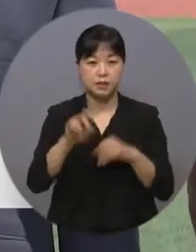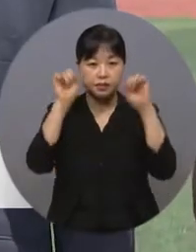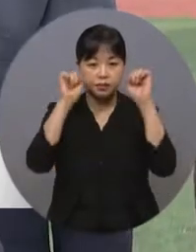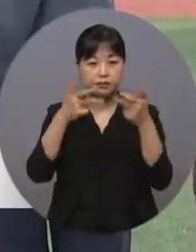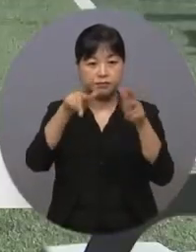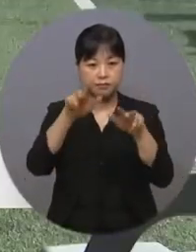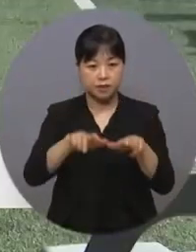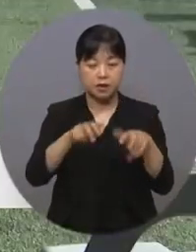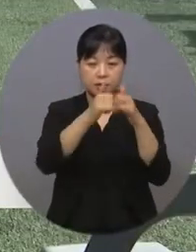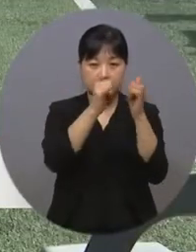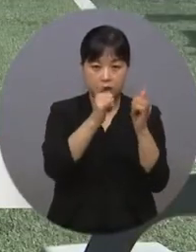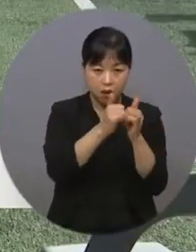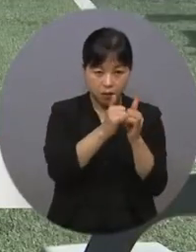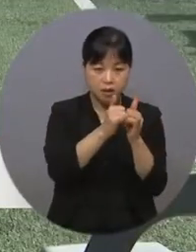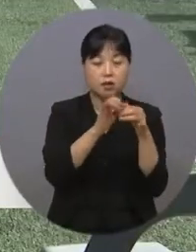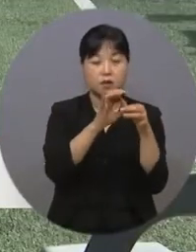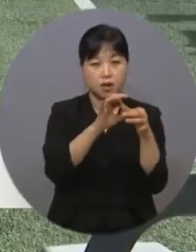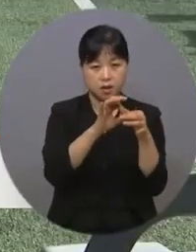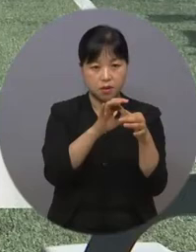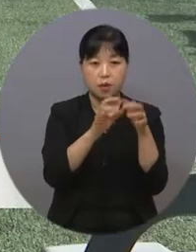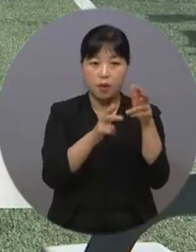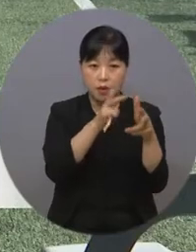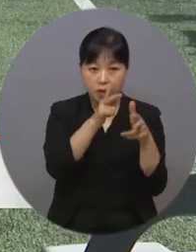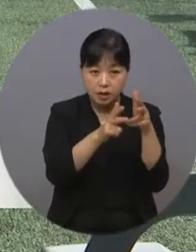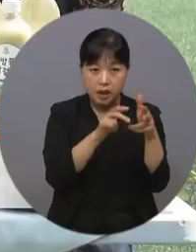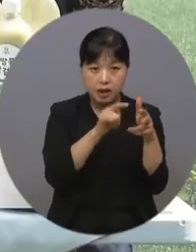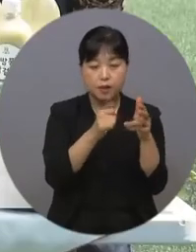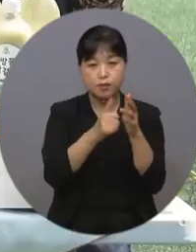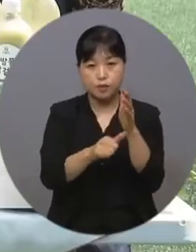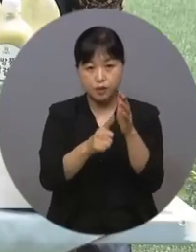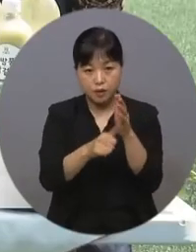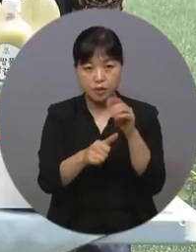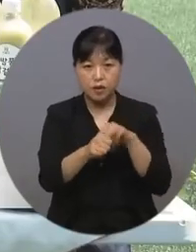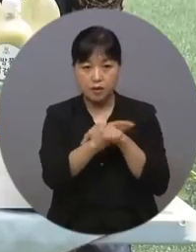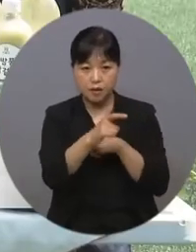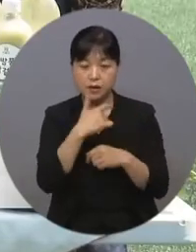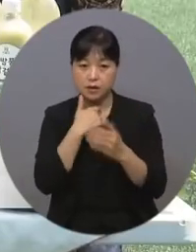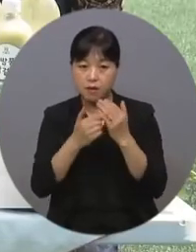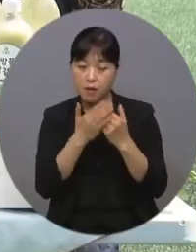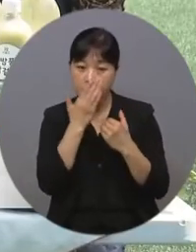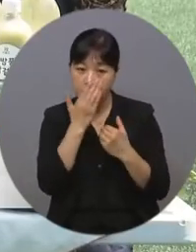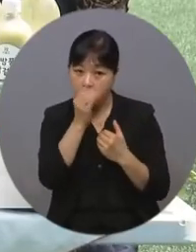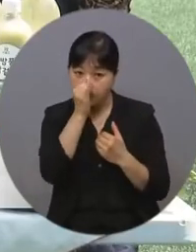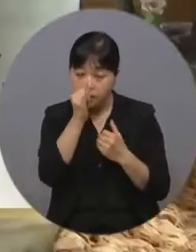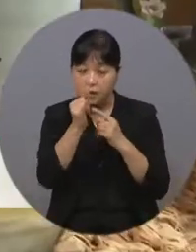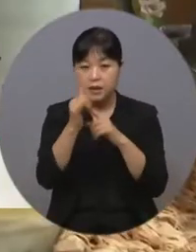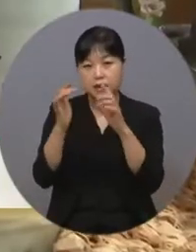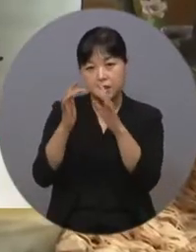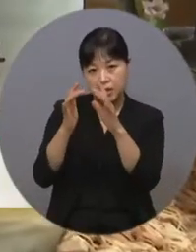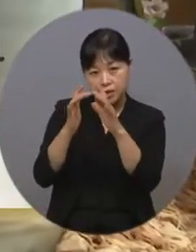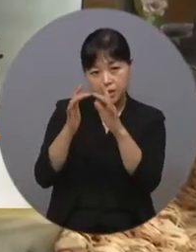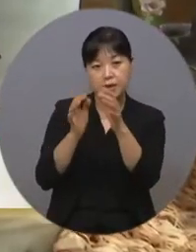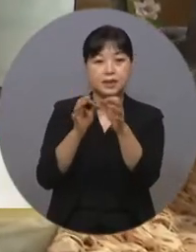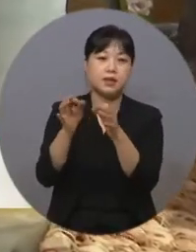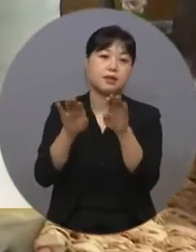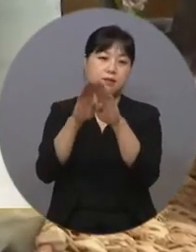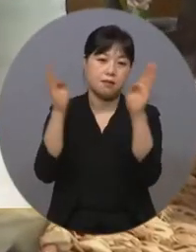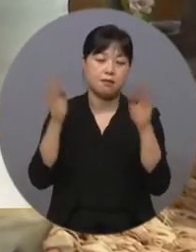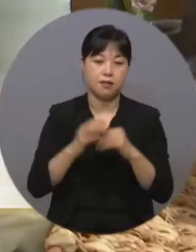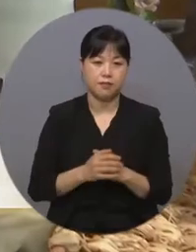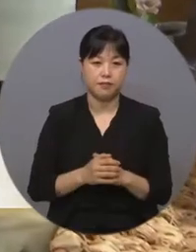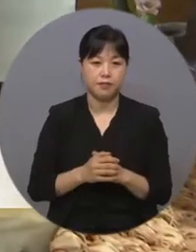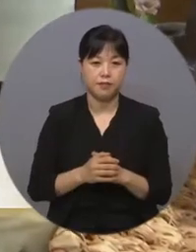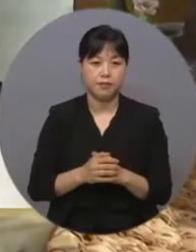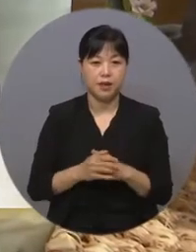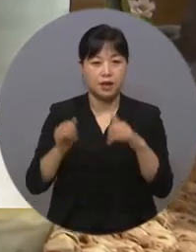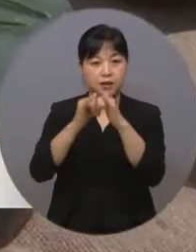기업의 제품과 서비스를 직접 체험할 수 있는 온라인 비대면 도시장터를 열었습니다. 이번 행사는 20개 사회적